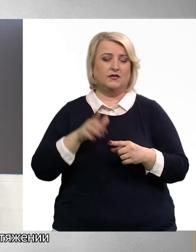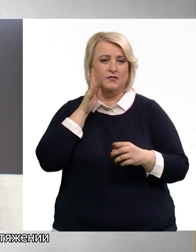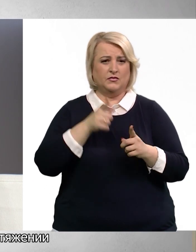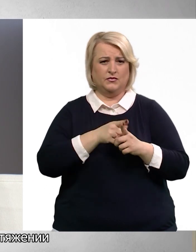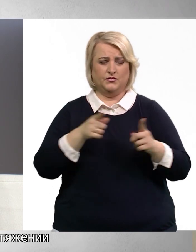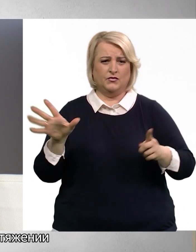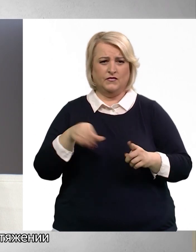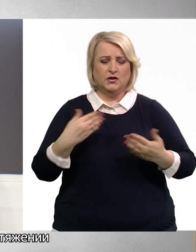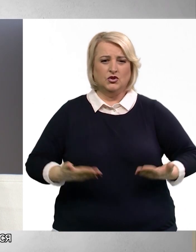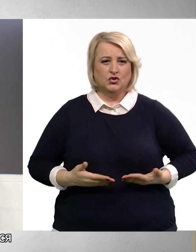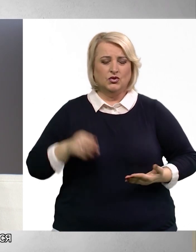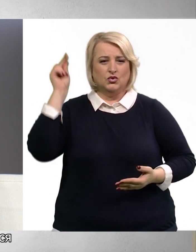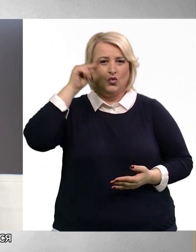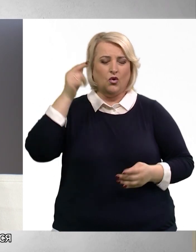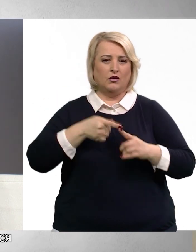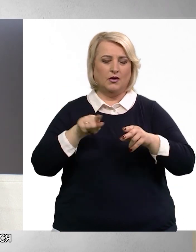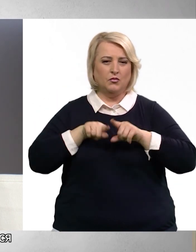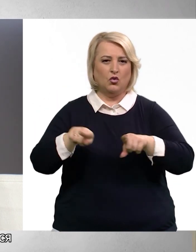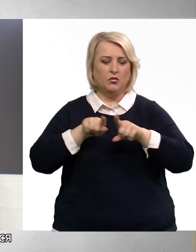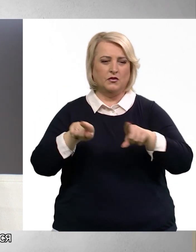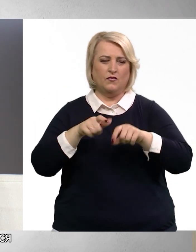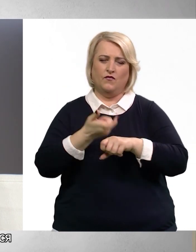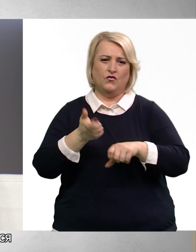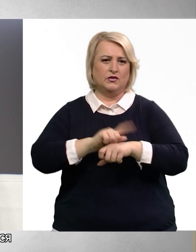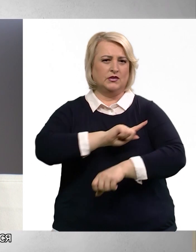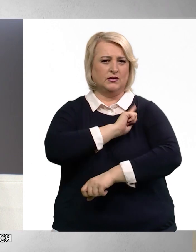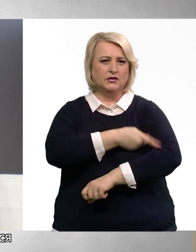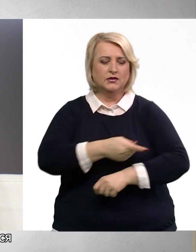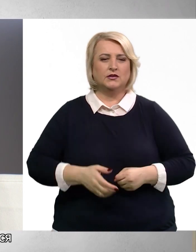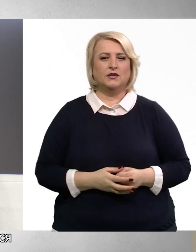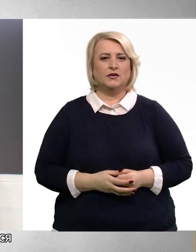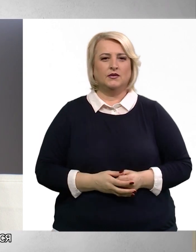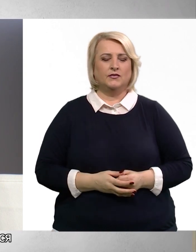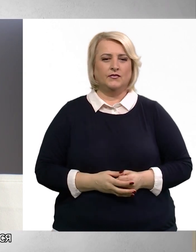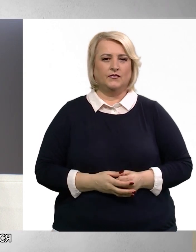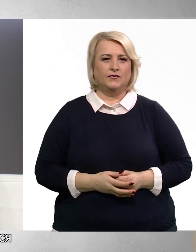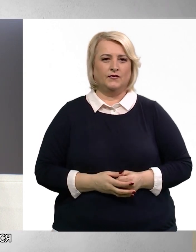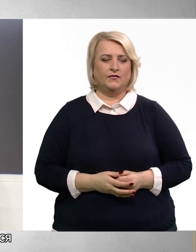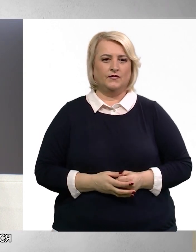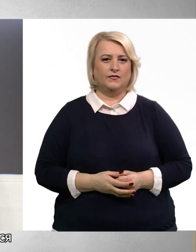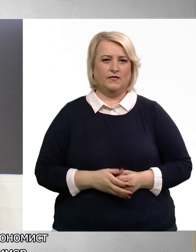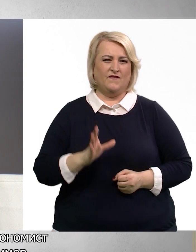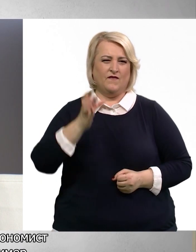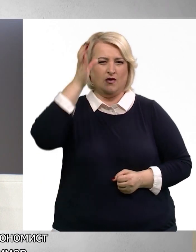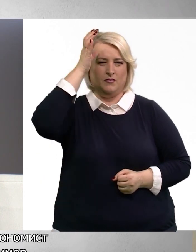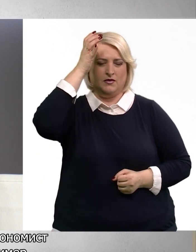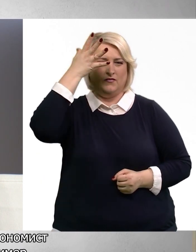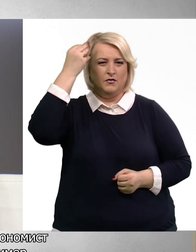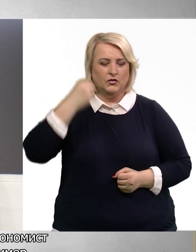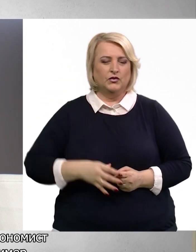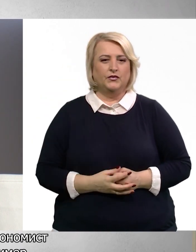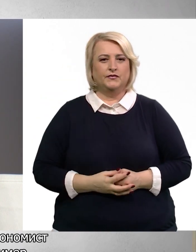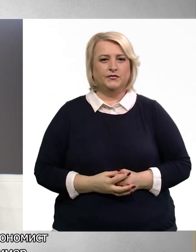vieții, este promovat deja foarte intens în domeniul educației. Deci,